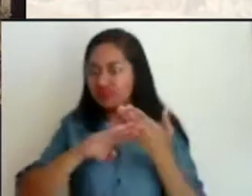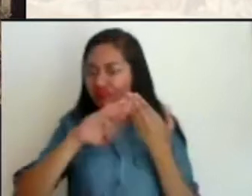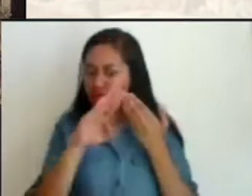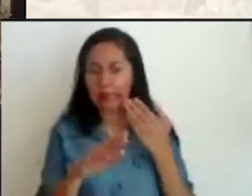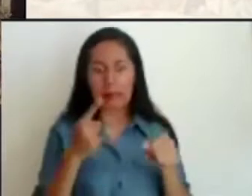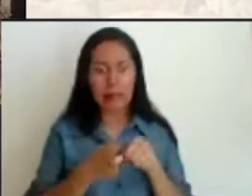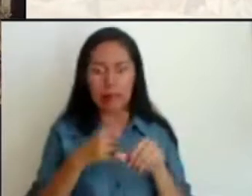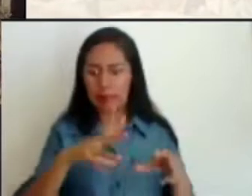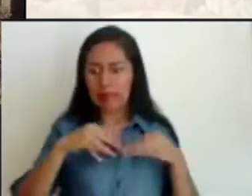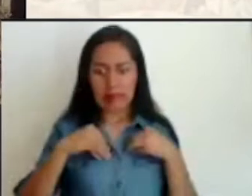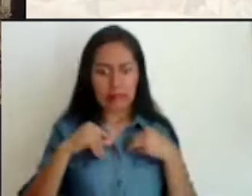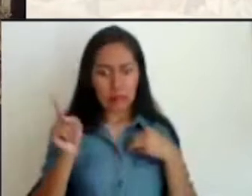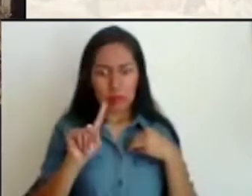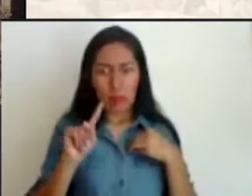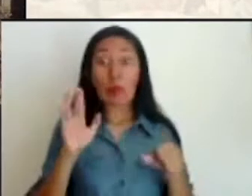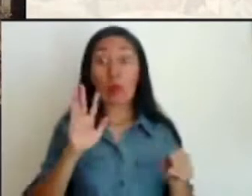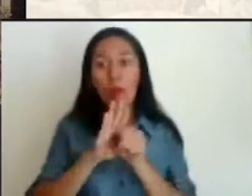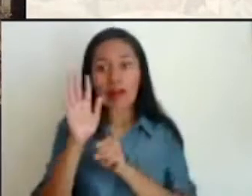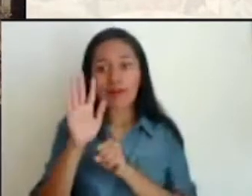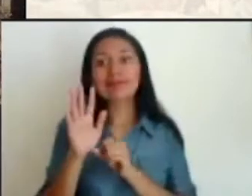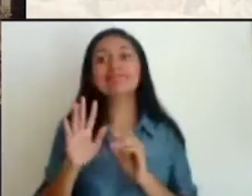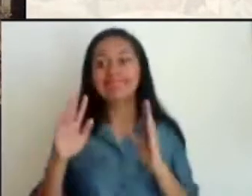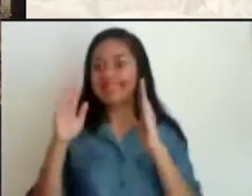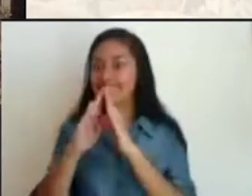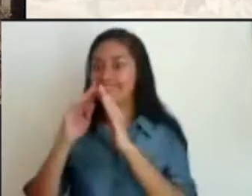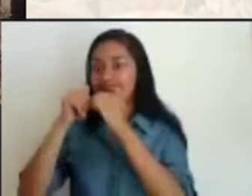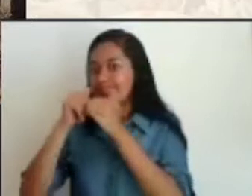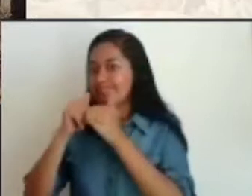efectiva y que podía dar mejores perspectivas.